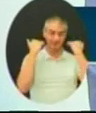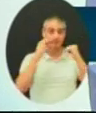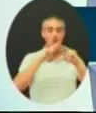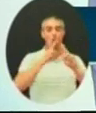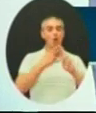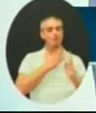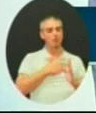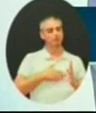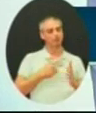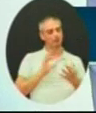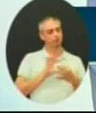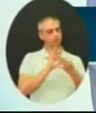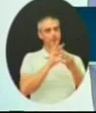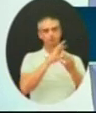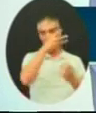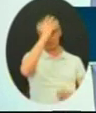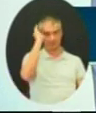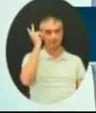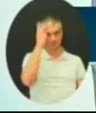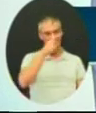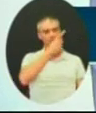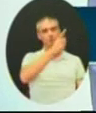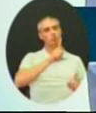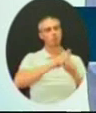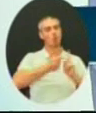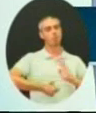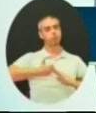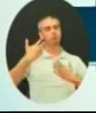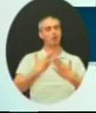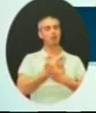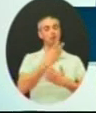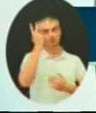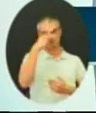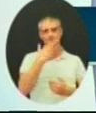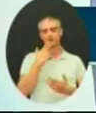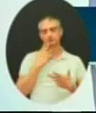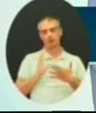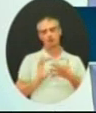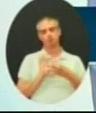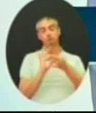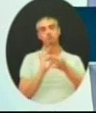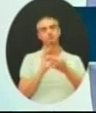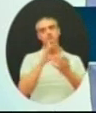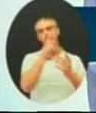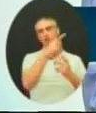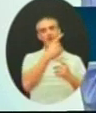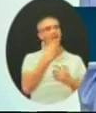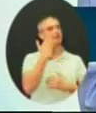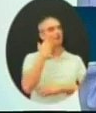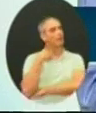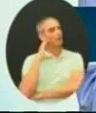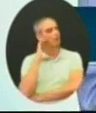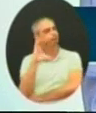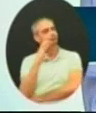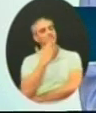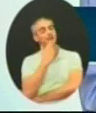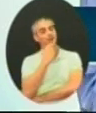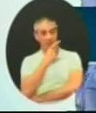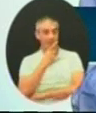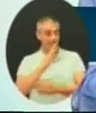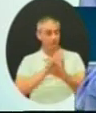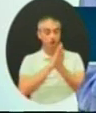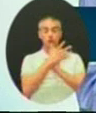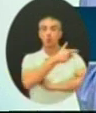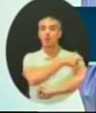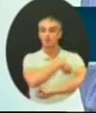שרוצה להיות קרוב אל טראמפ ומבין שיש בוס חדש ומבין שישראל קרובה ודלתות פתוחות, חלק מהשינוי מה שקורה באום